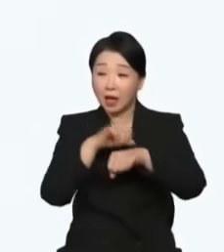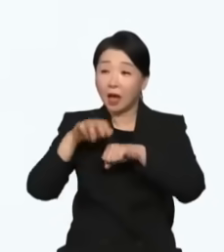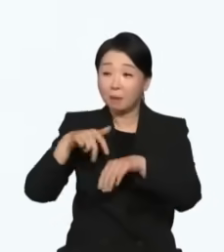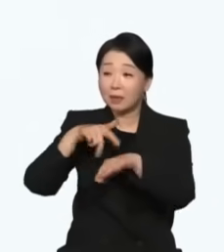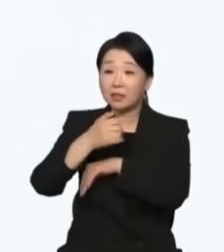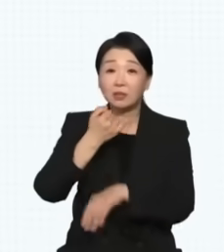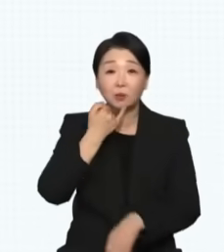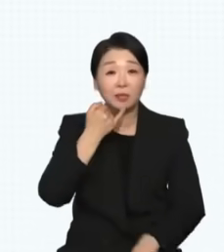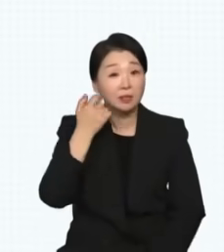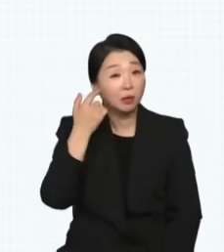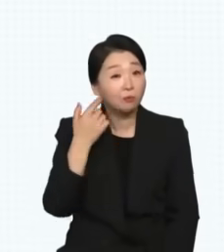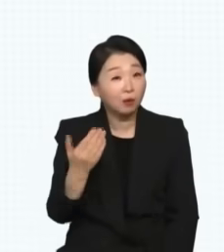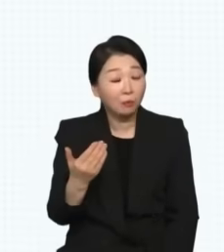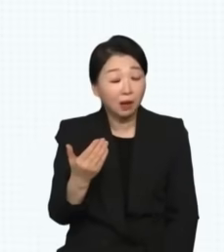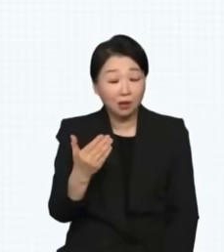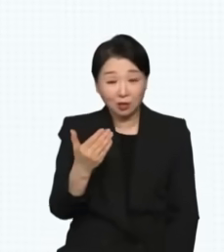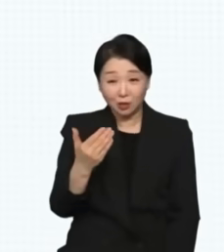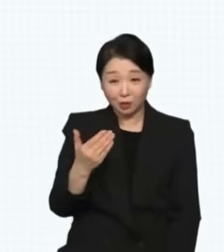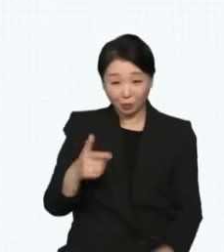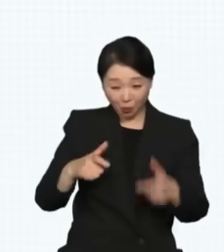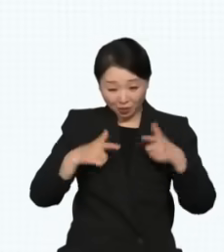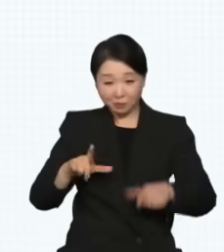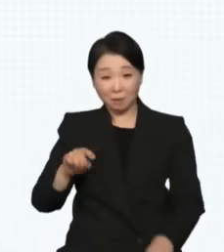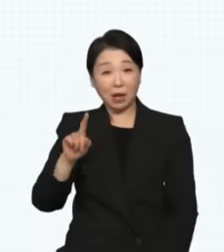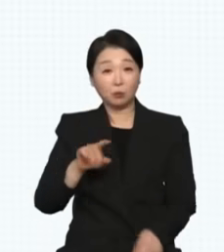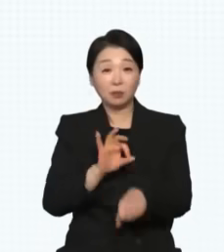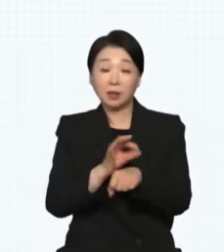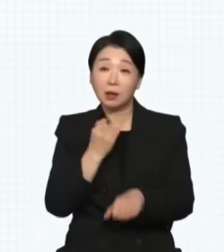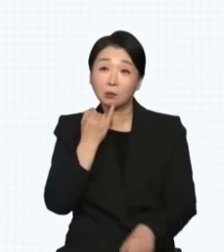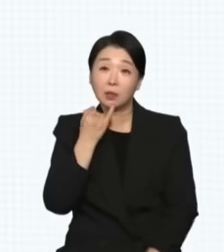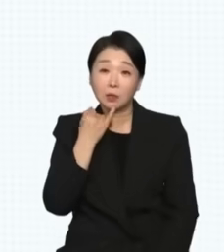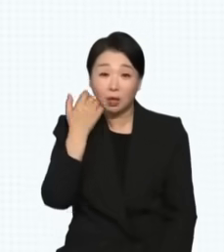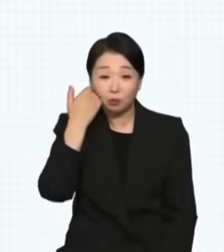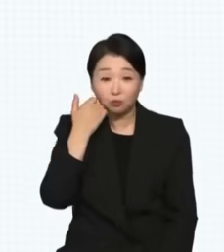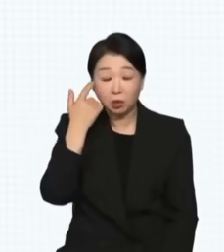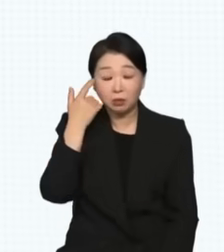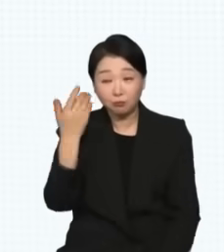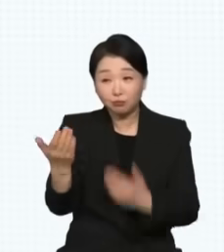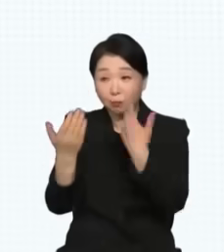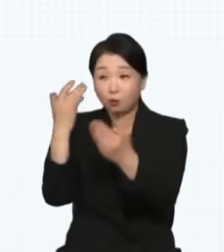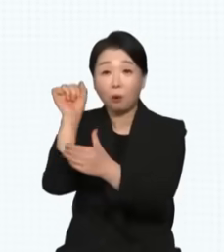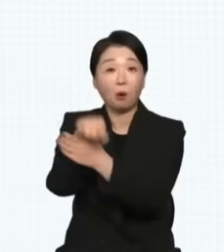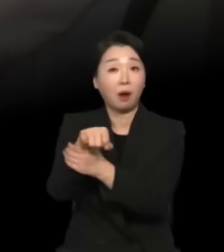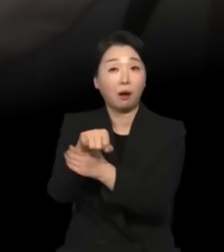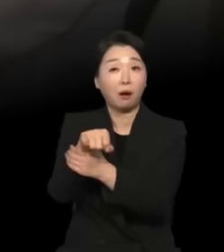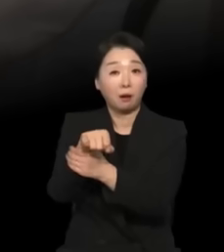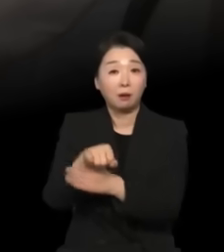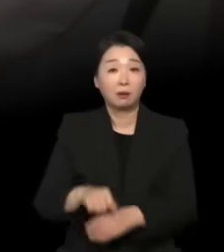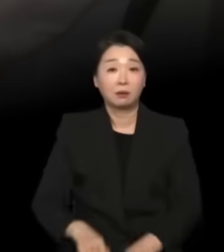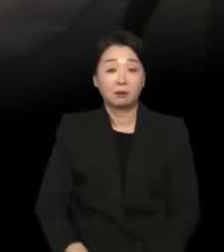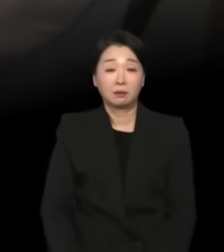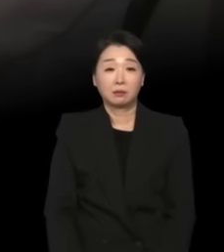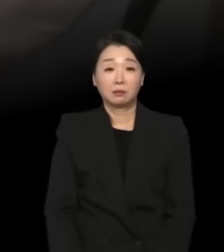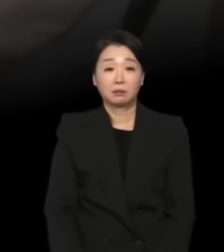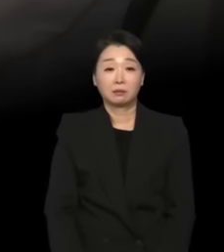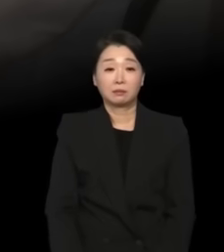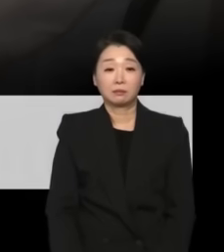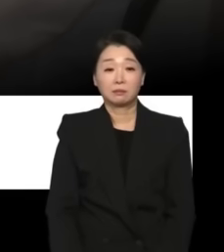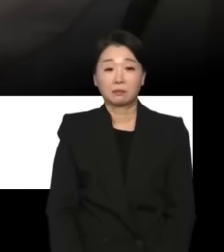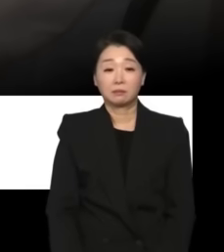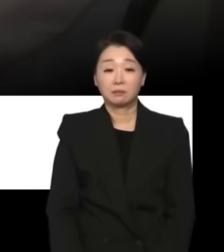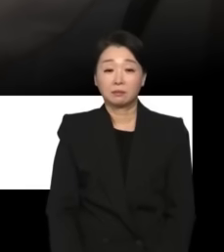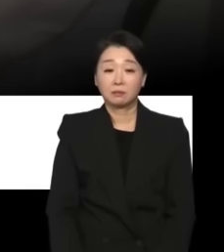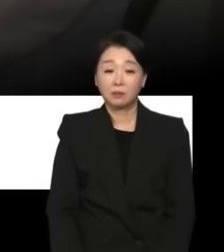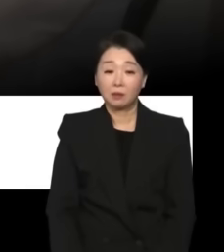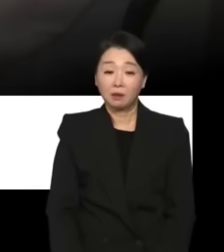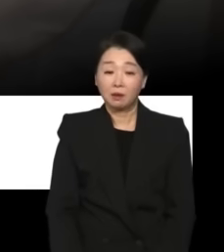되는지, 그리고 만 원대의 치마를 사도 되는지 등을 누군가에게 허락을 구합니다. 그 뭐 매월